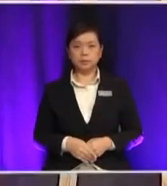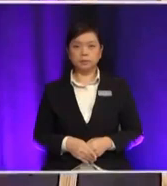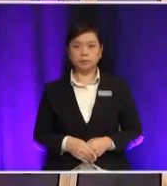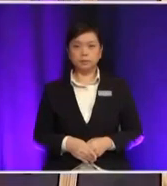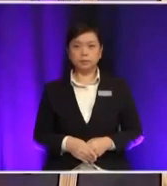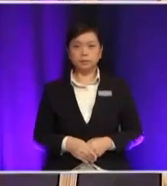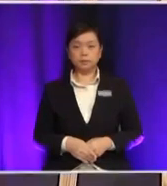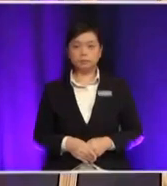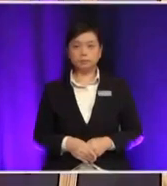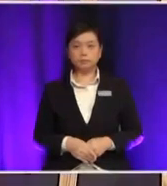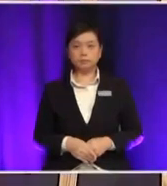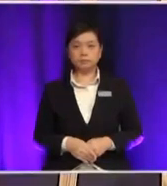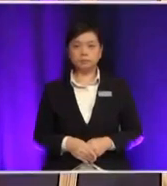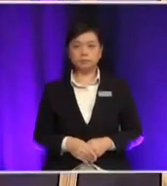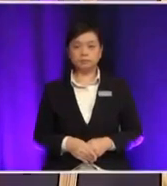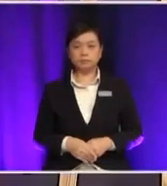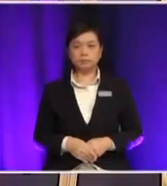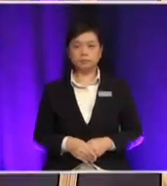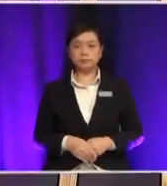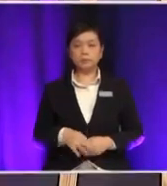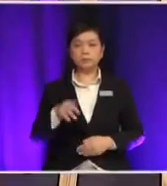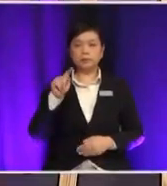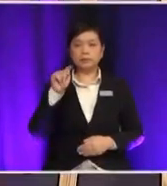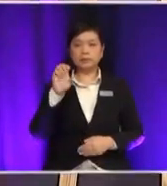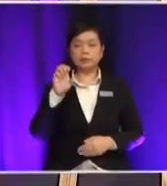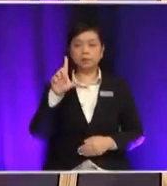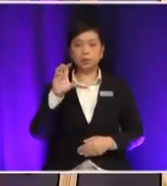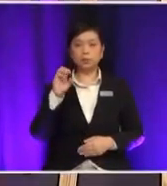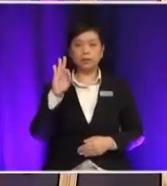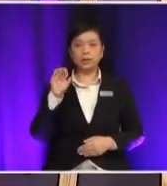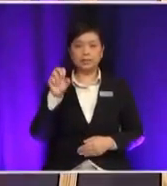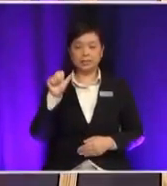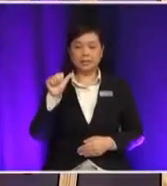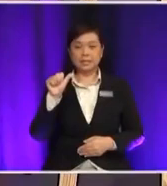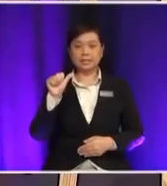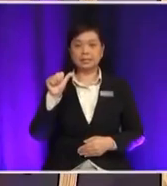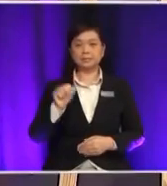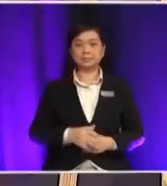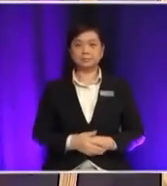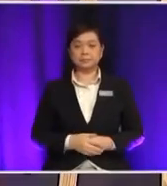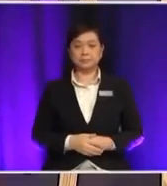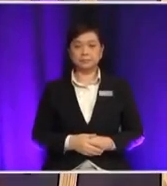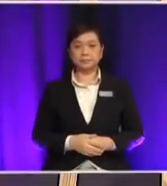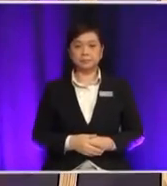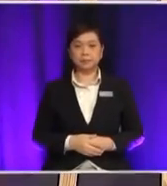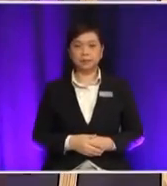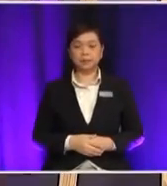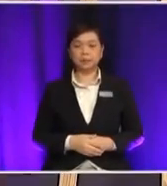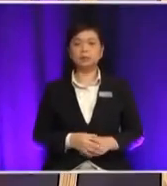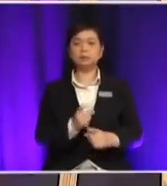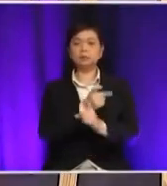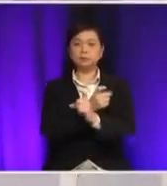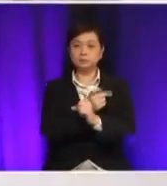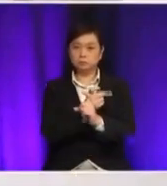ini adalah fasa yang terakhir di dalam meiosis 2 sebelum Saito kinetis ya oke kromosom